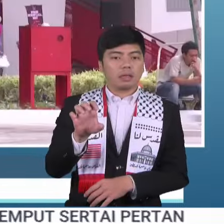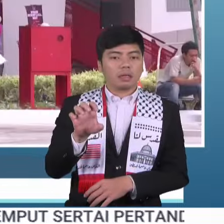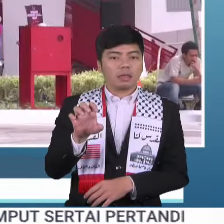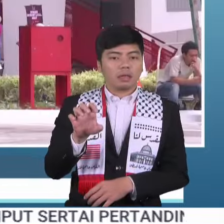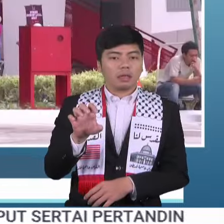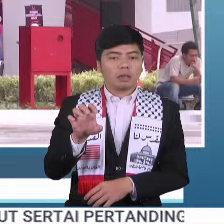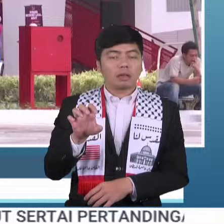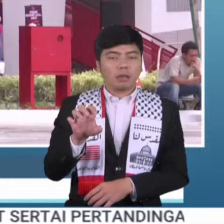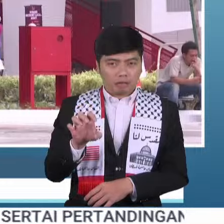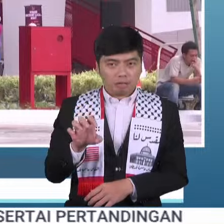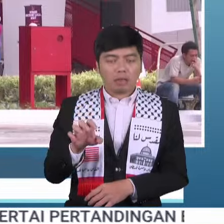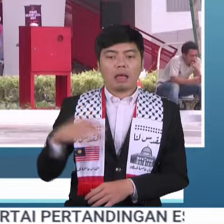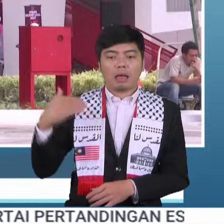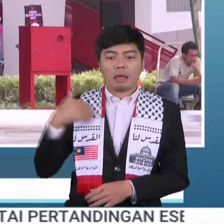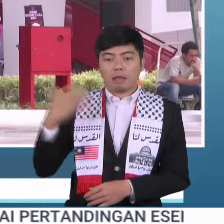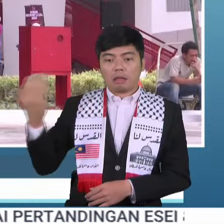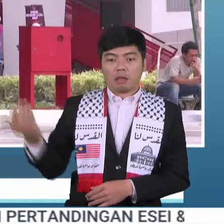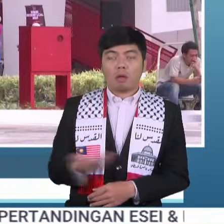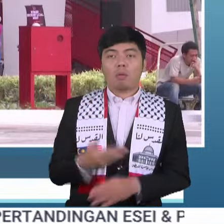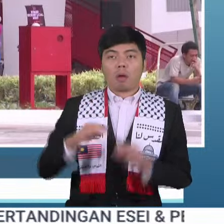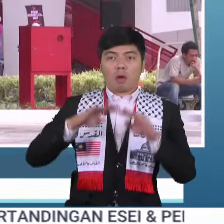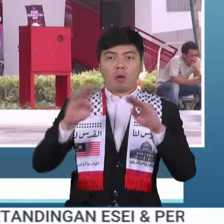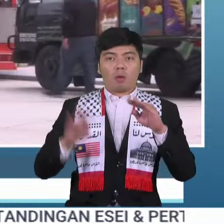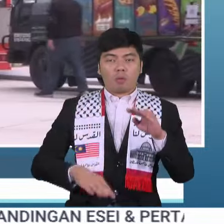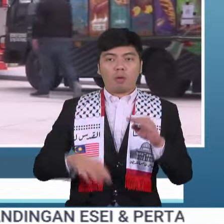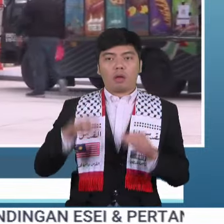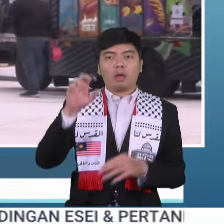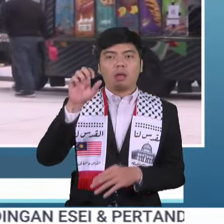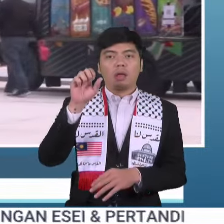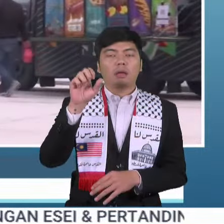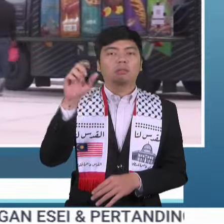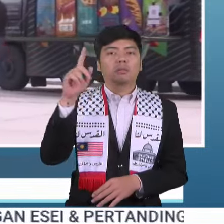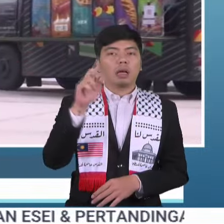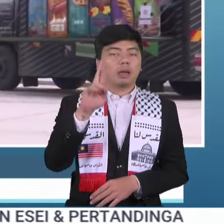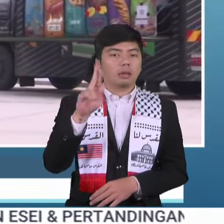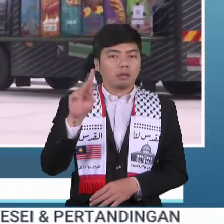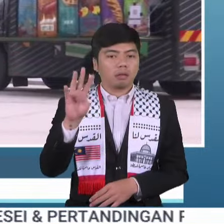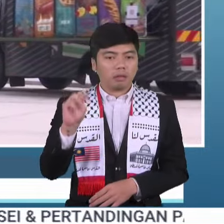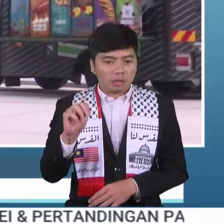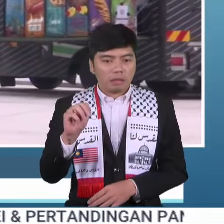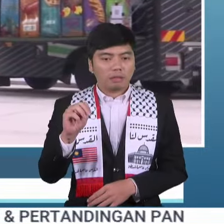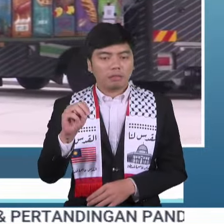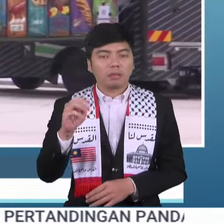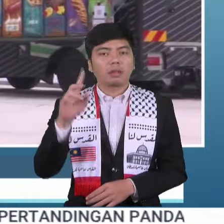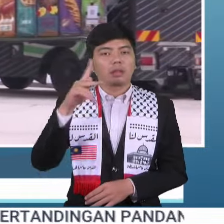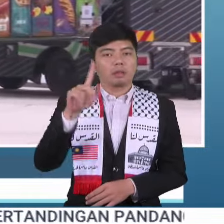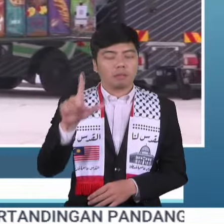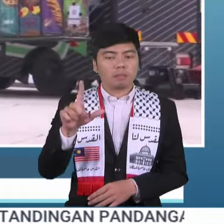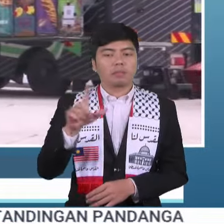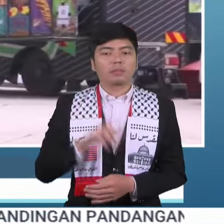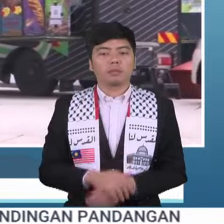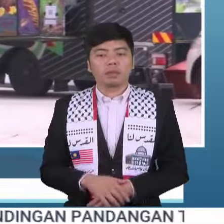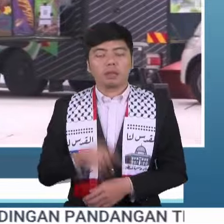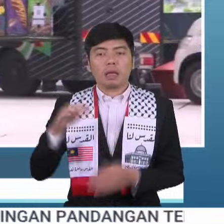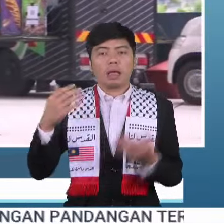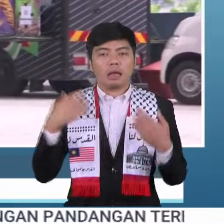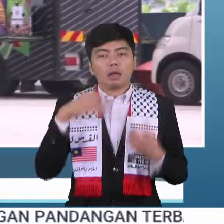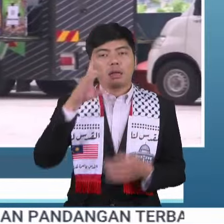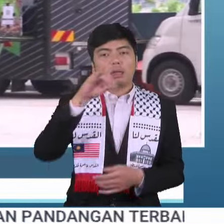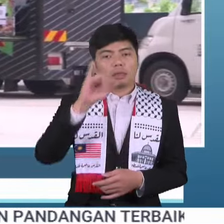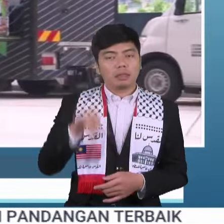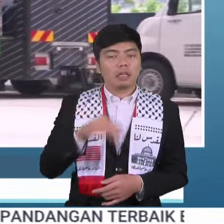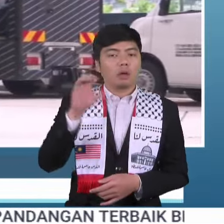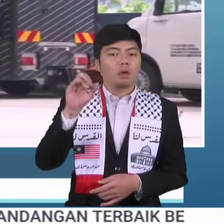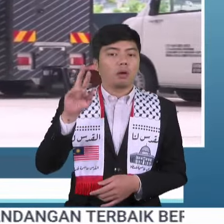panggil ini ruang lega di bawah auditorium Angkasa. Mini karnival ini juga diserikan lagi dengan DJ Corner